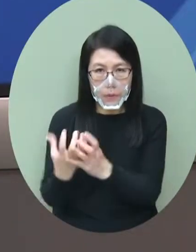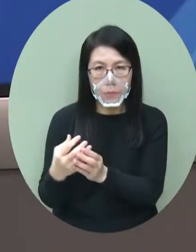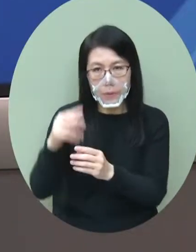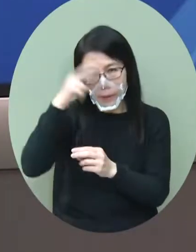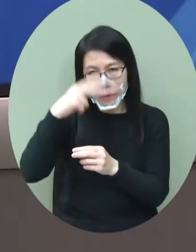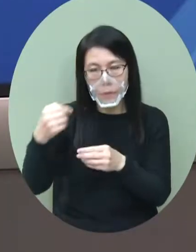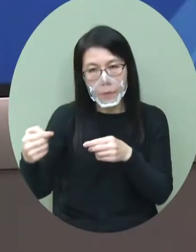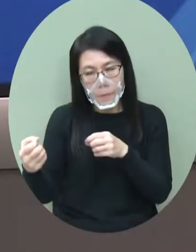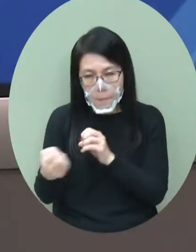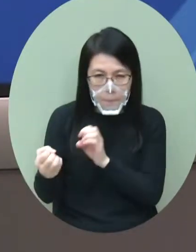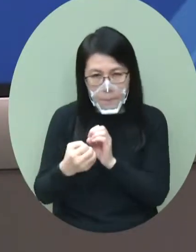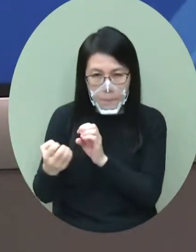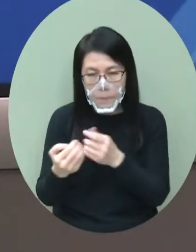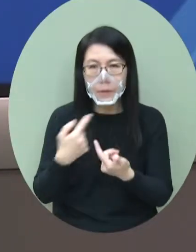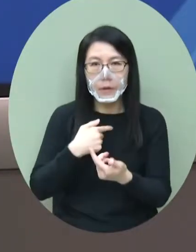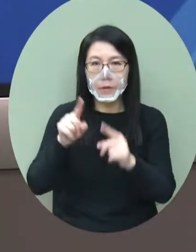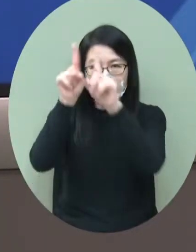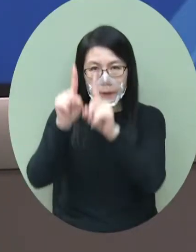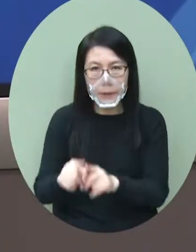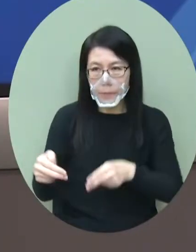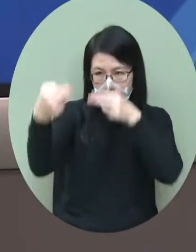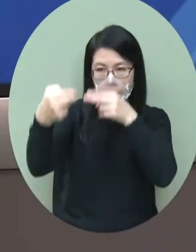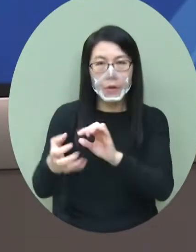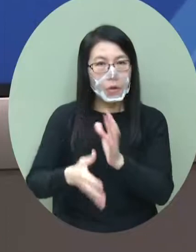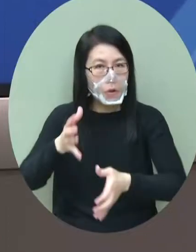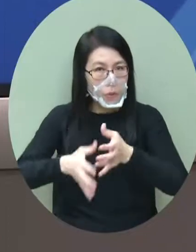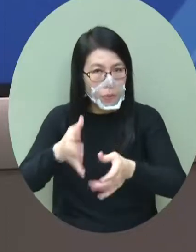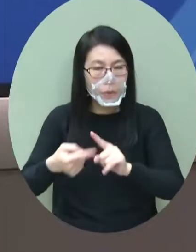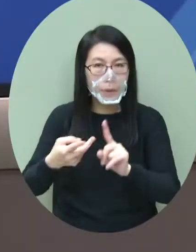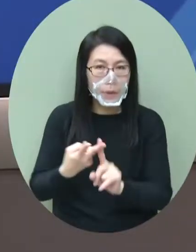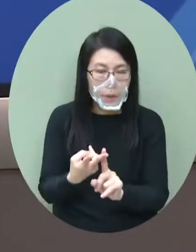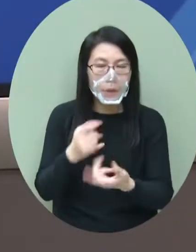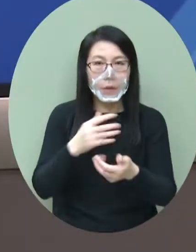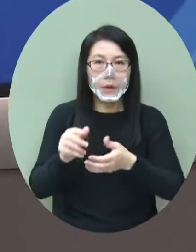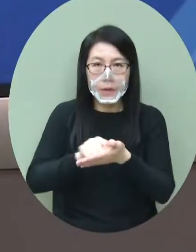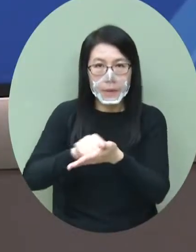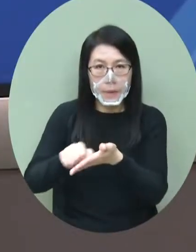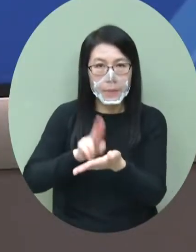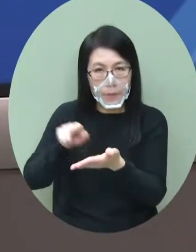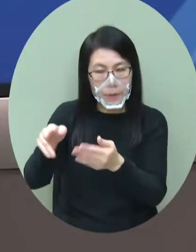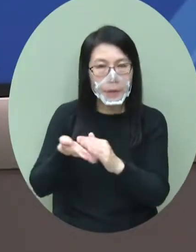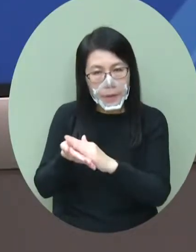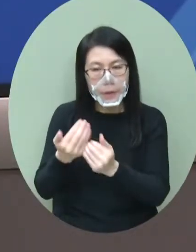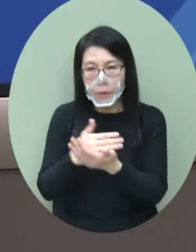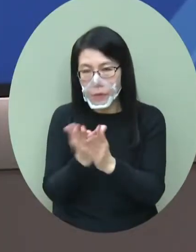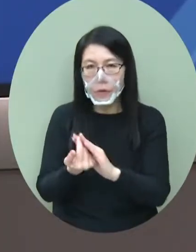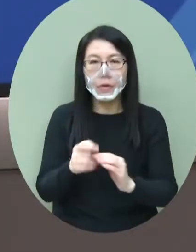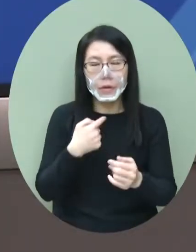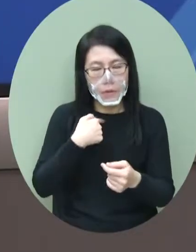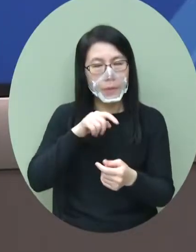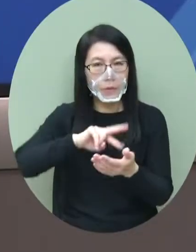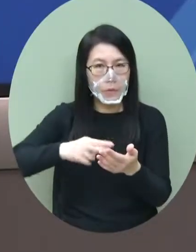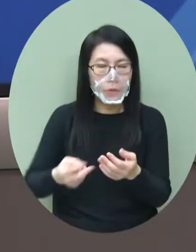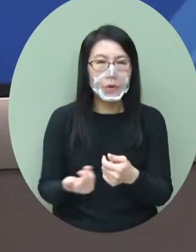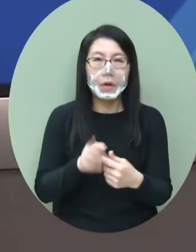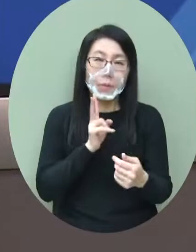个工作组沟通，除了定期的事项会议或者是书信来往，我们也因